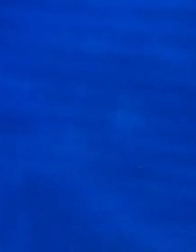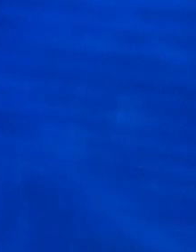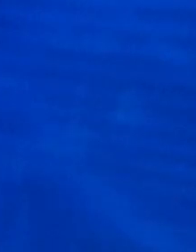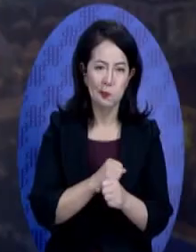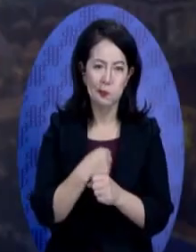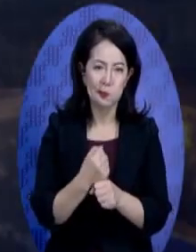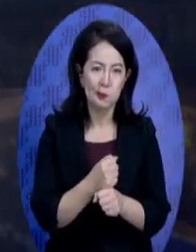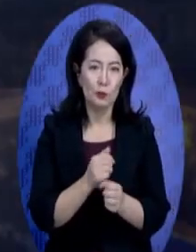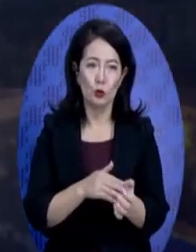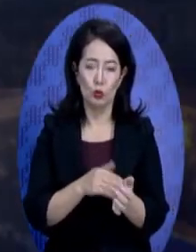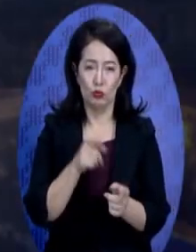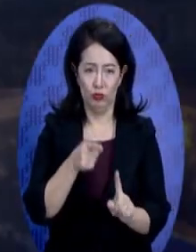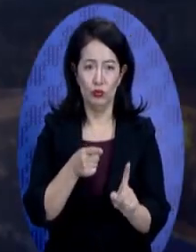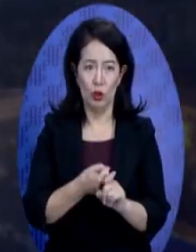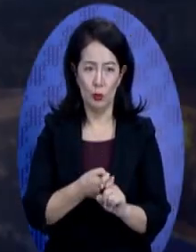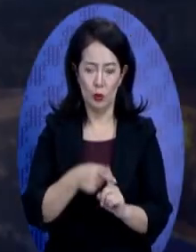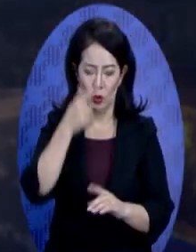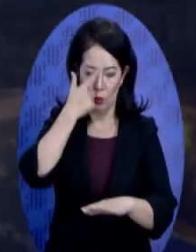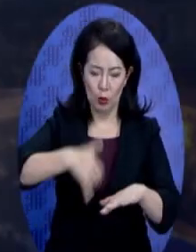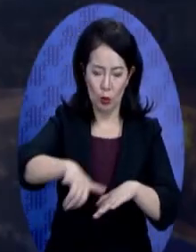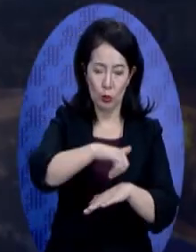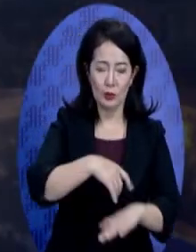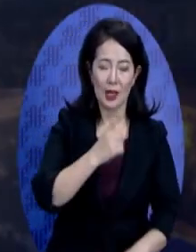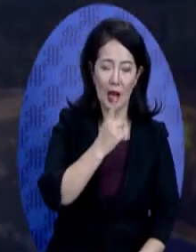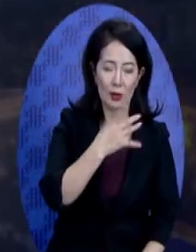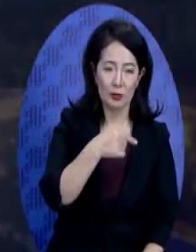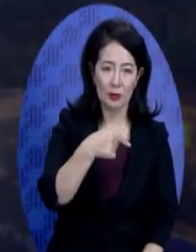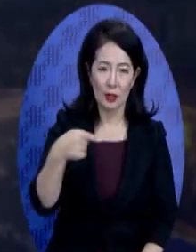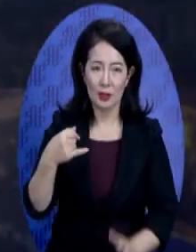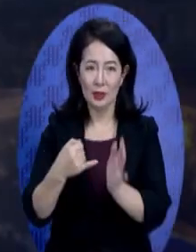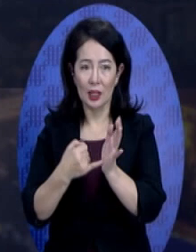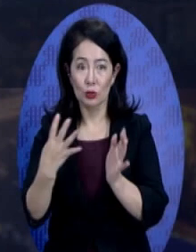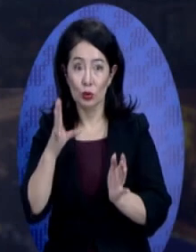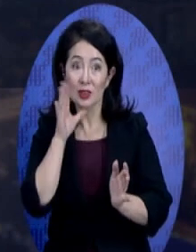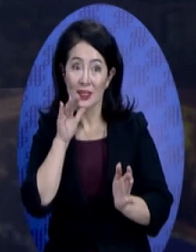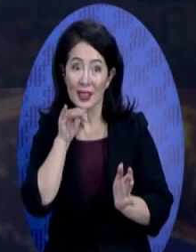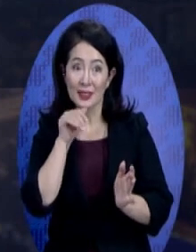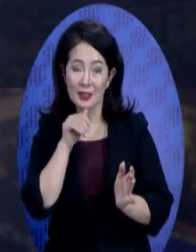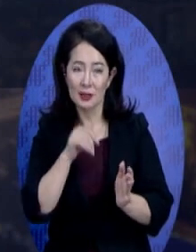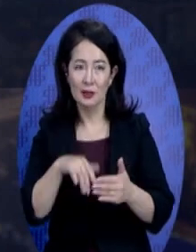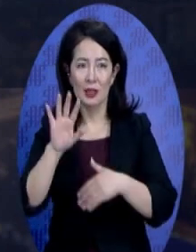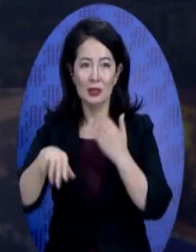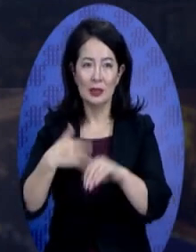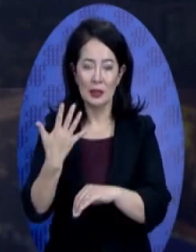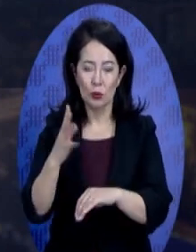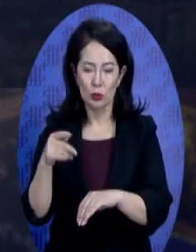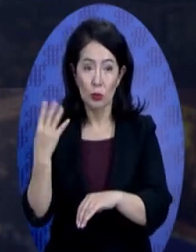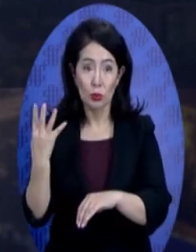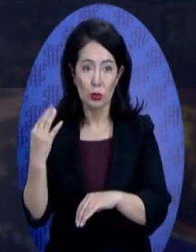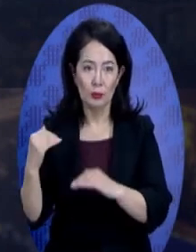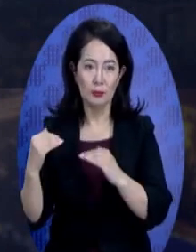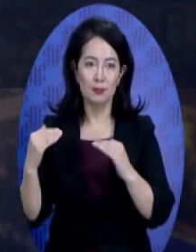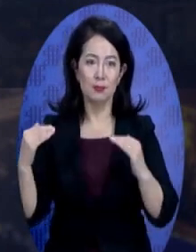байна. Манай улсын 15-аас 64 насны хүмүүсийн 54.4% нь илүүдэл жинтэй буюу таргалалттай. Үүн